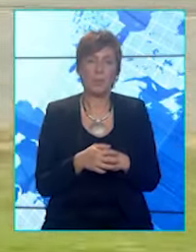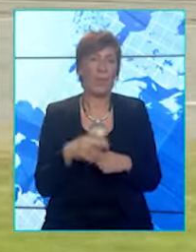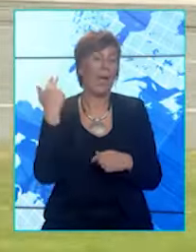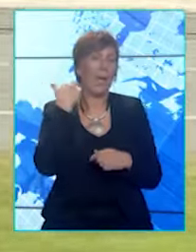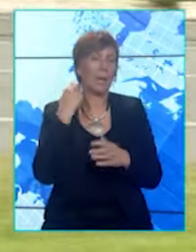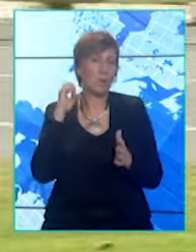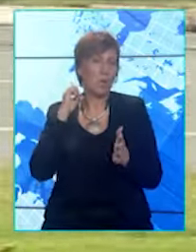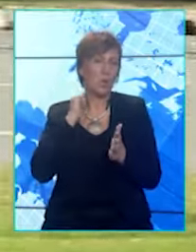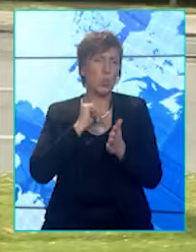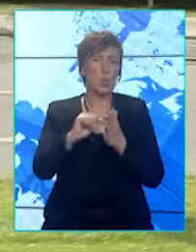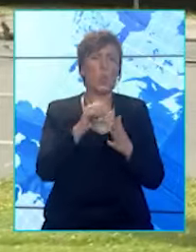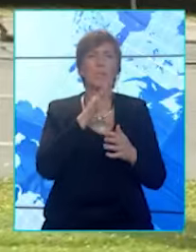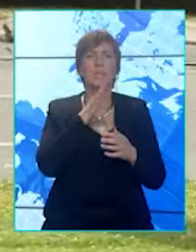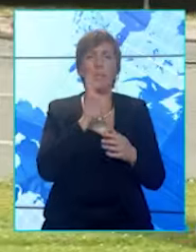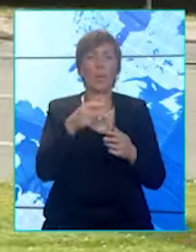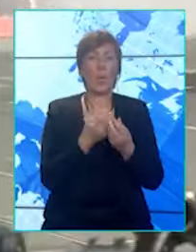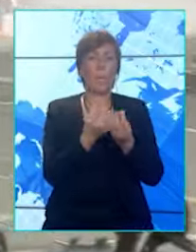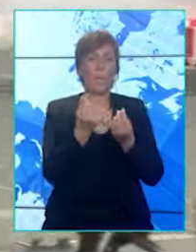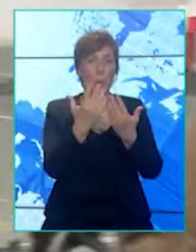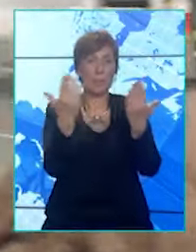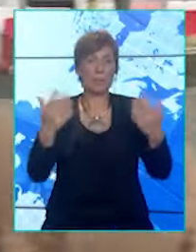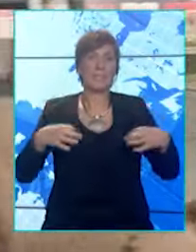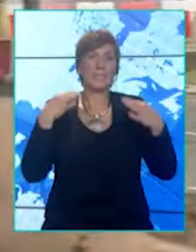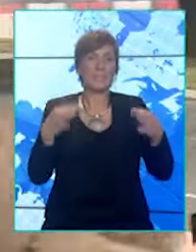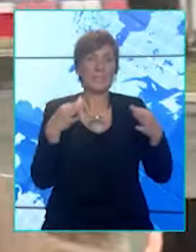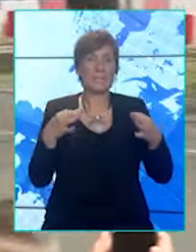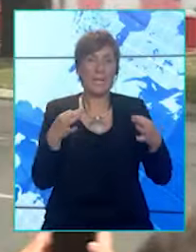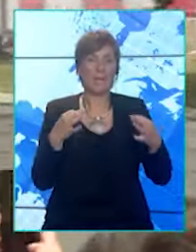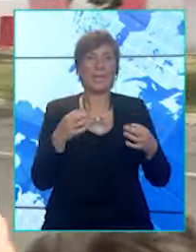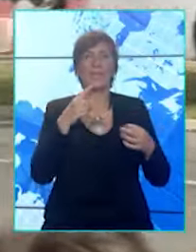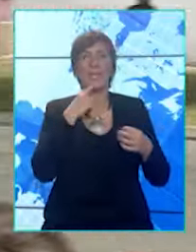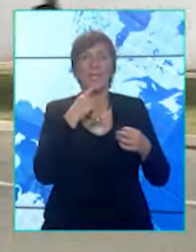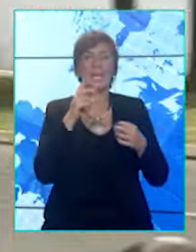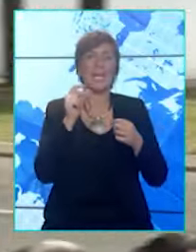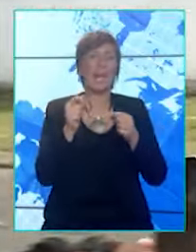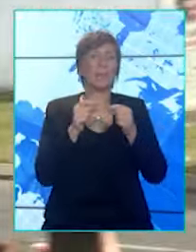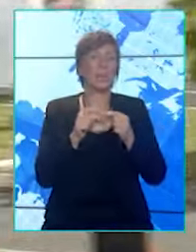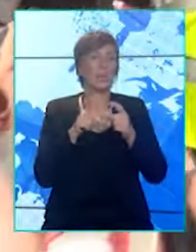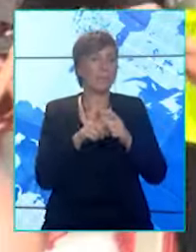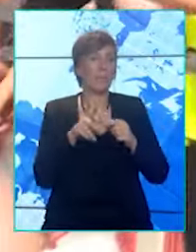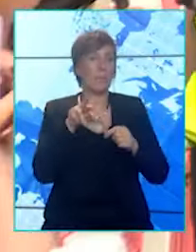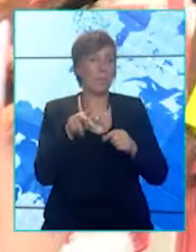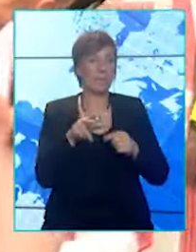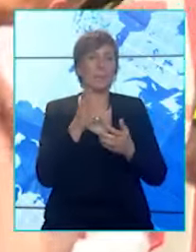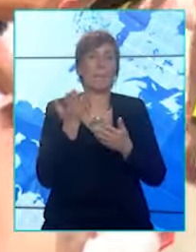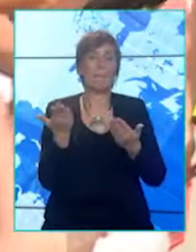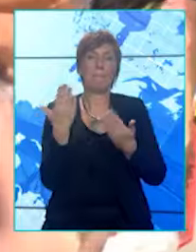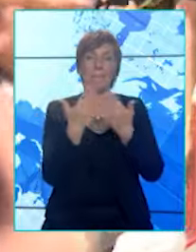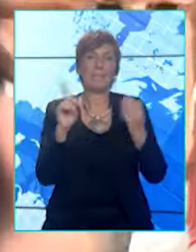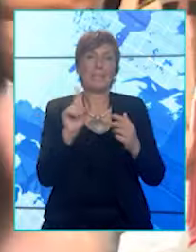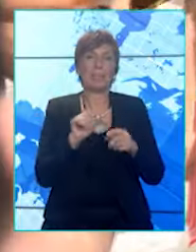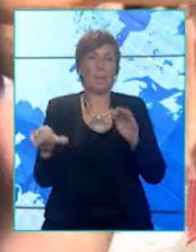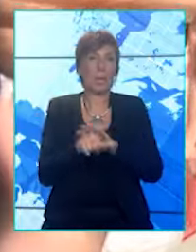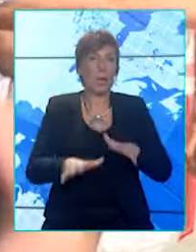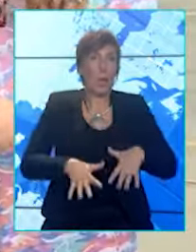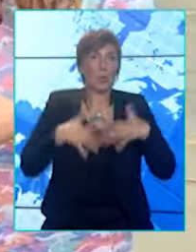Britanac je jurio Sarajevom dok su mnogobrojnu publiku zabavljali i Araski bježa te Red Bull Drift Brothers. Prisutni nisu krili